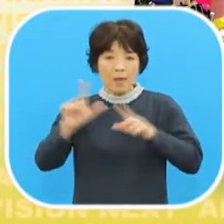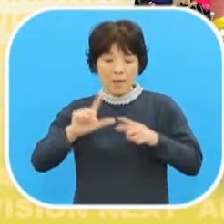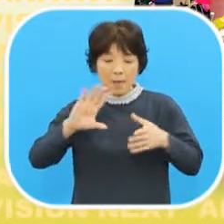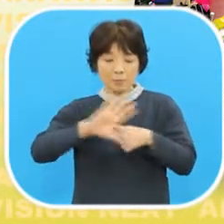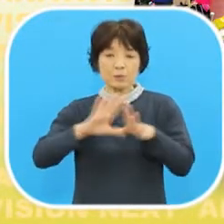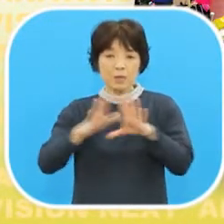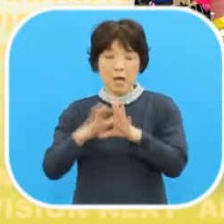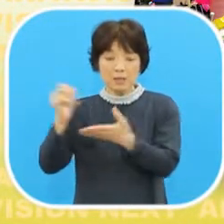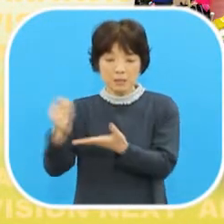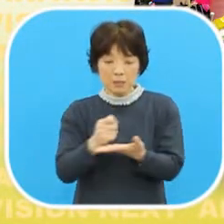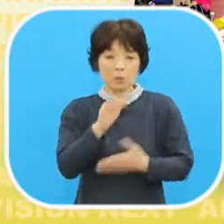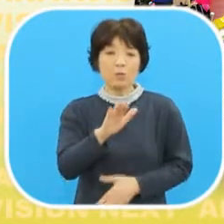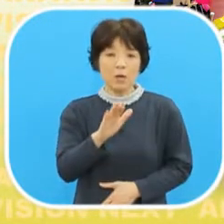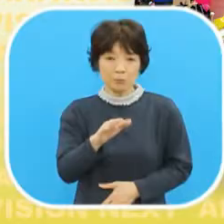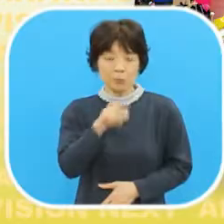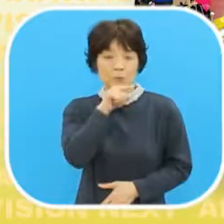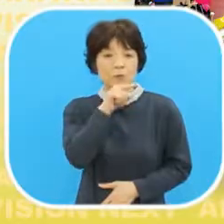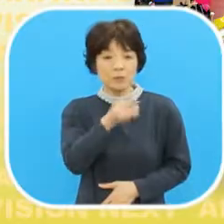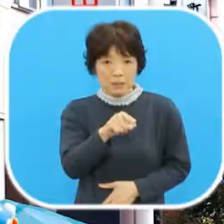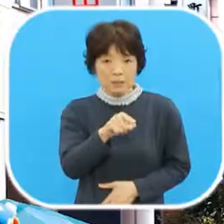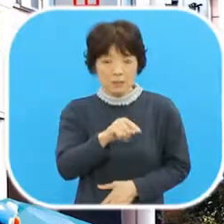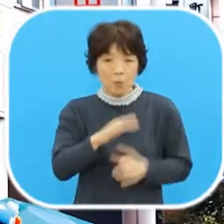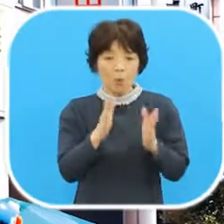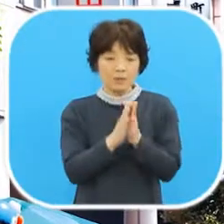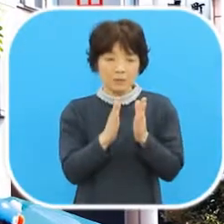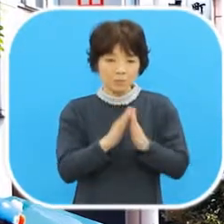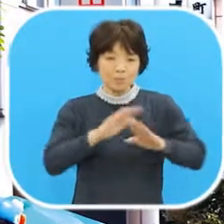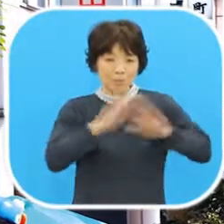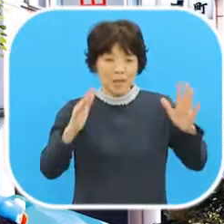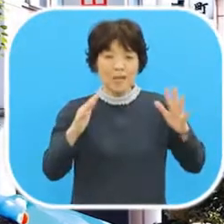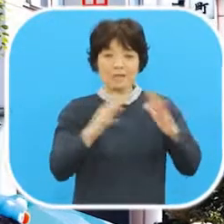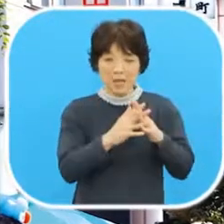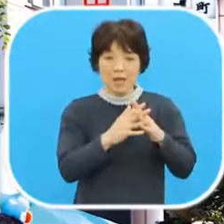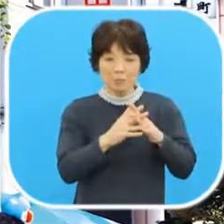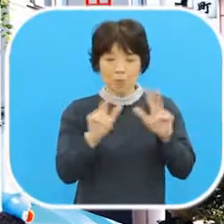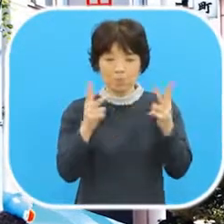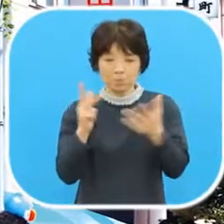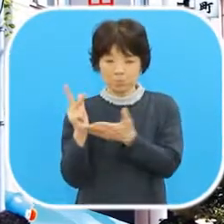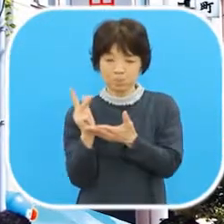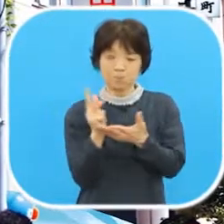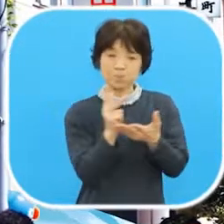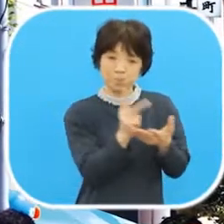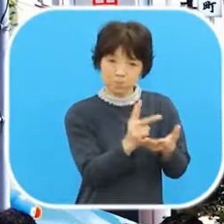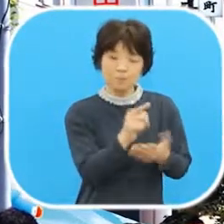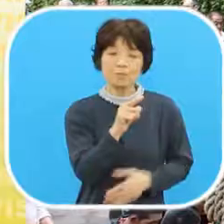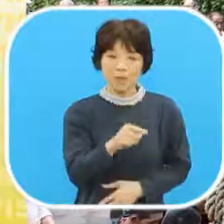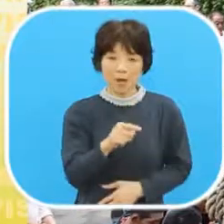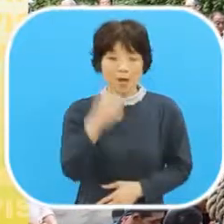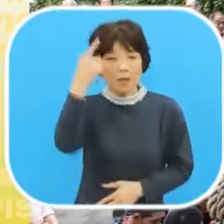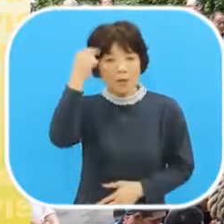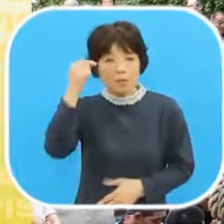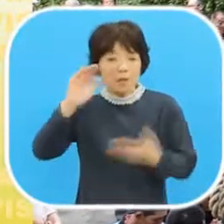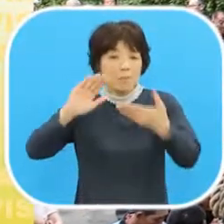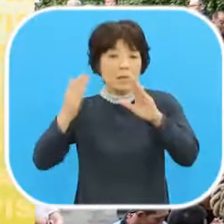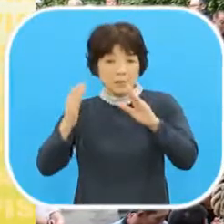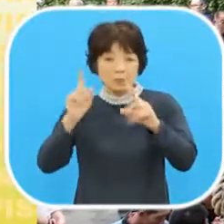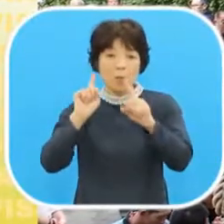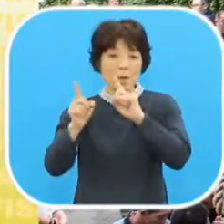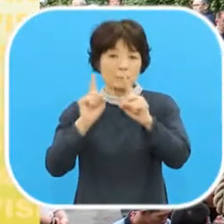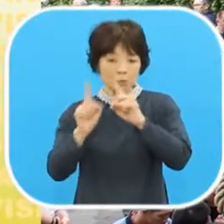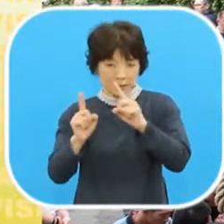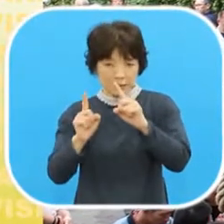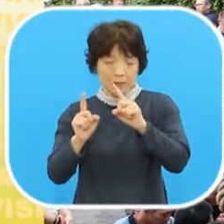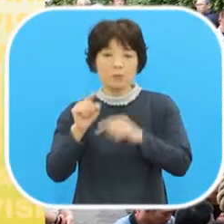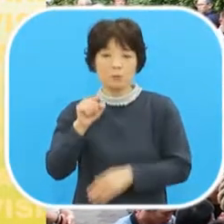登録された山鉾屋台行事の土崎神明社祭の引き山行事、角館祭りの